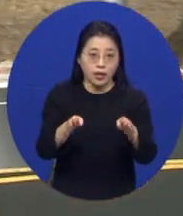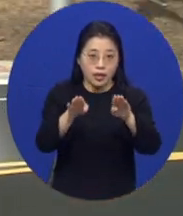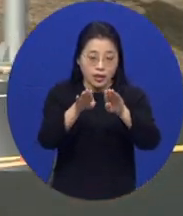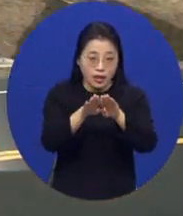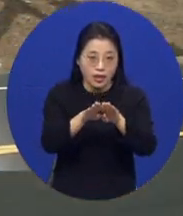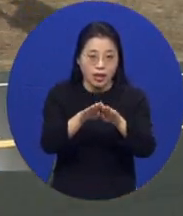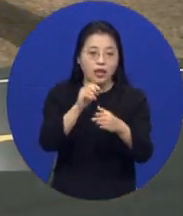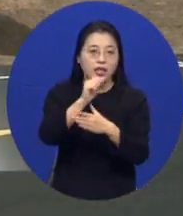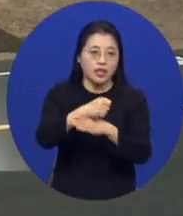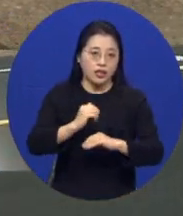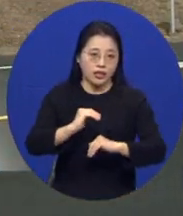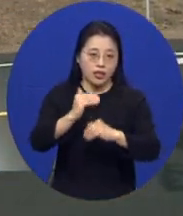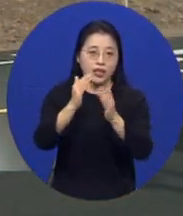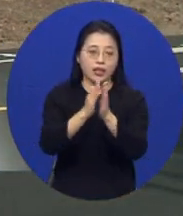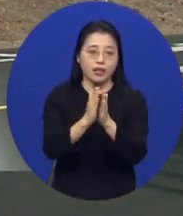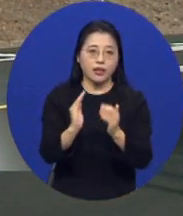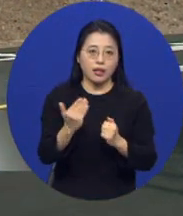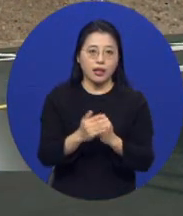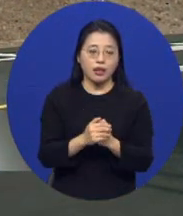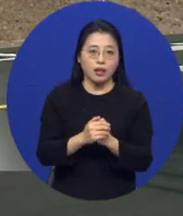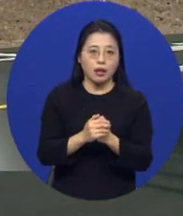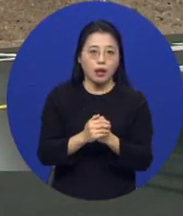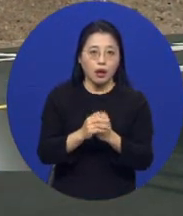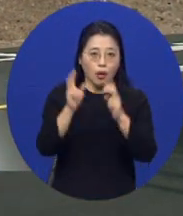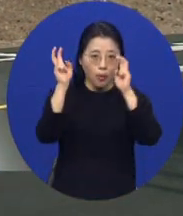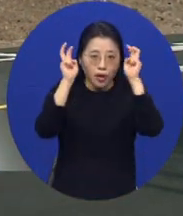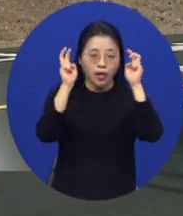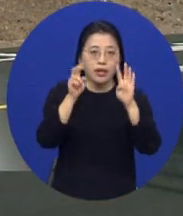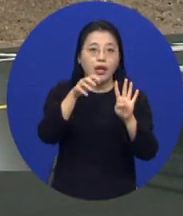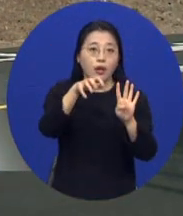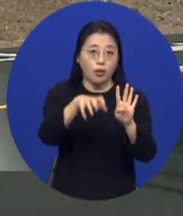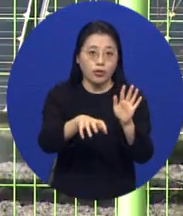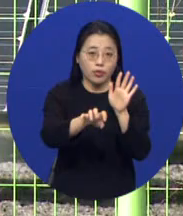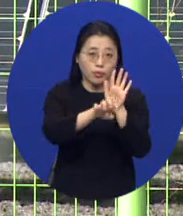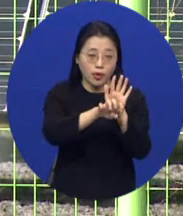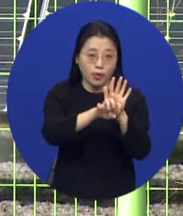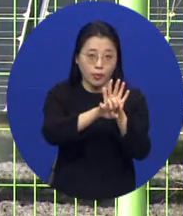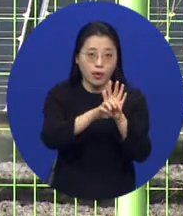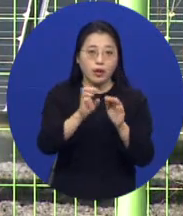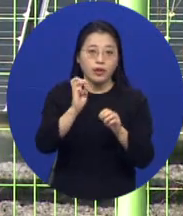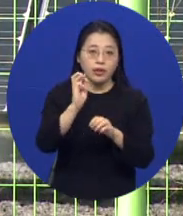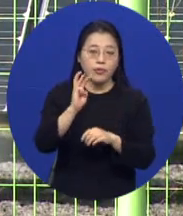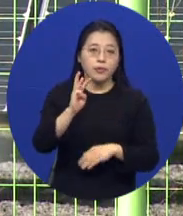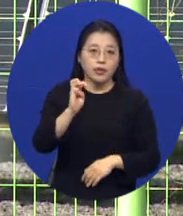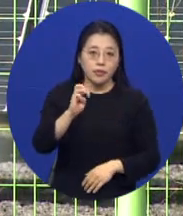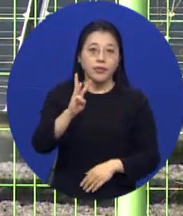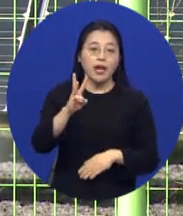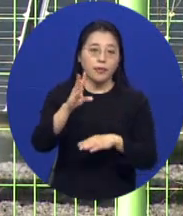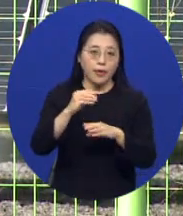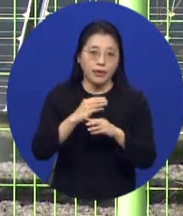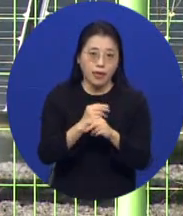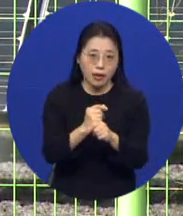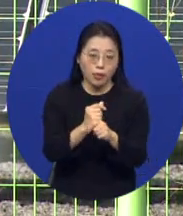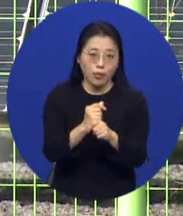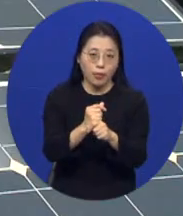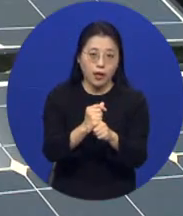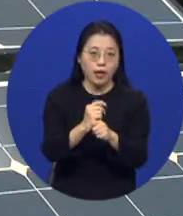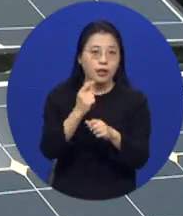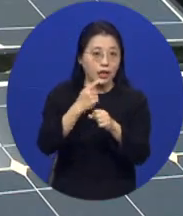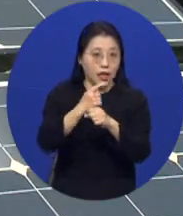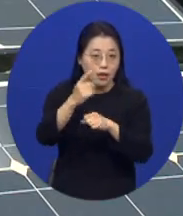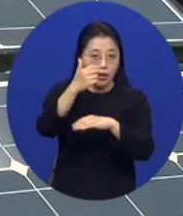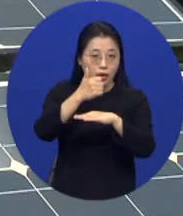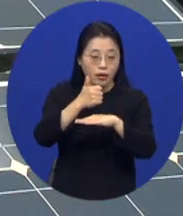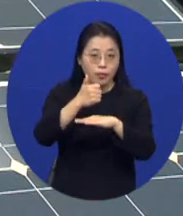아시아 그린에너지 등 4개 업체는 최근 표선면 가시리일 때 33만 제곱미터에 내년 말까지